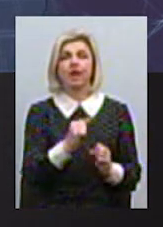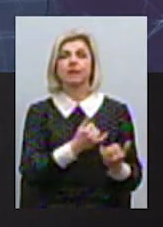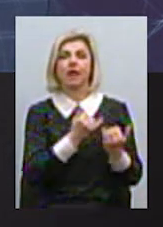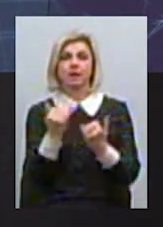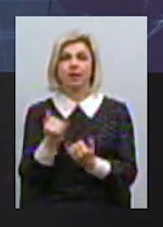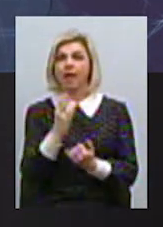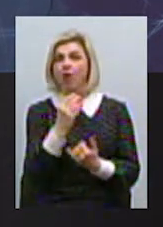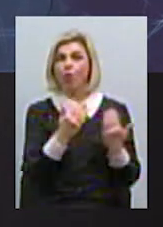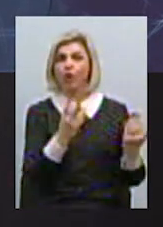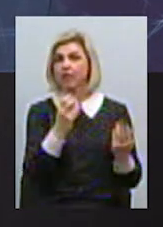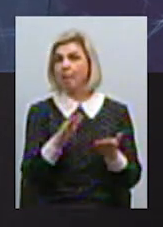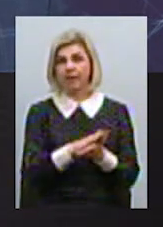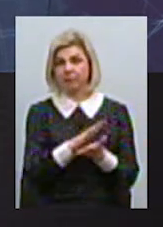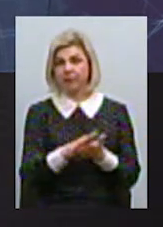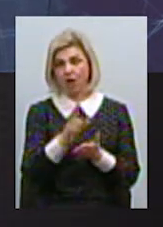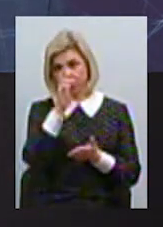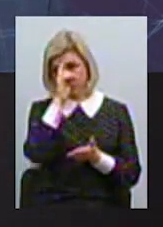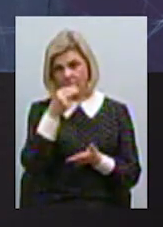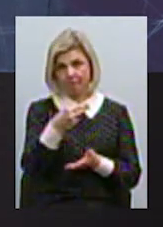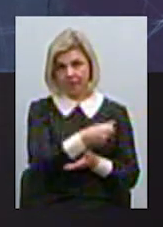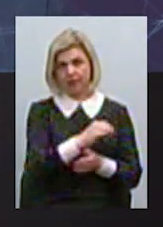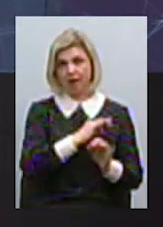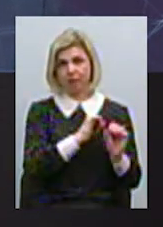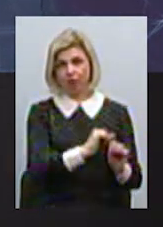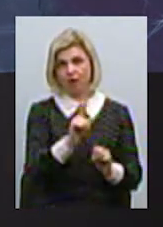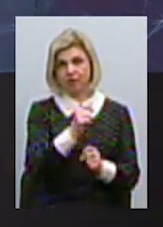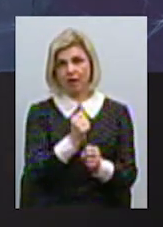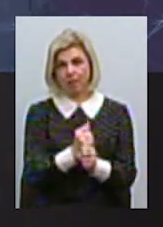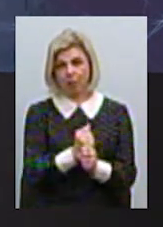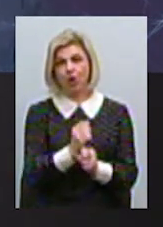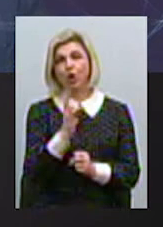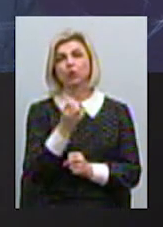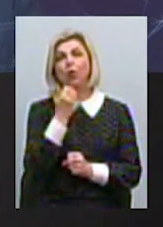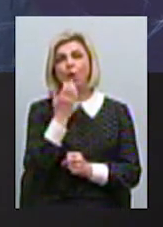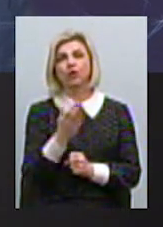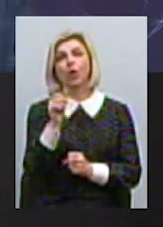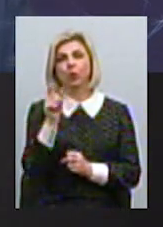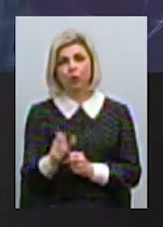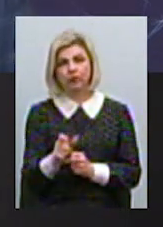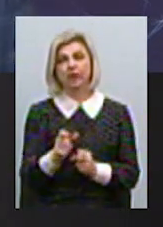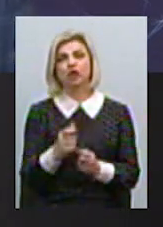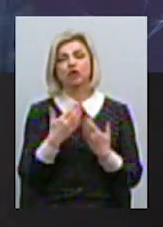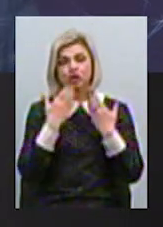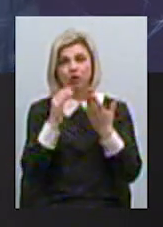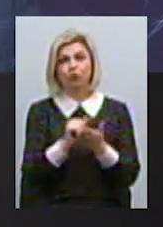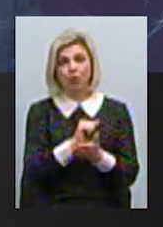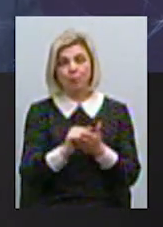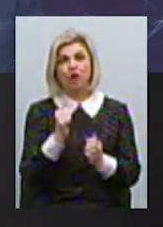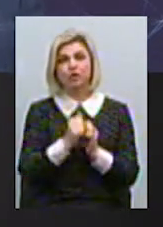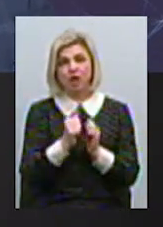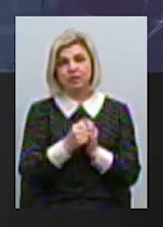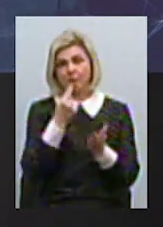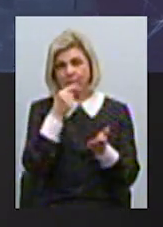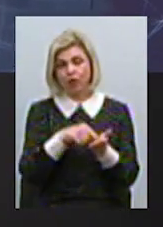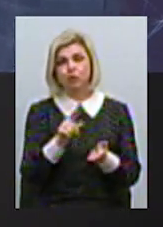не безкоштовний. Держава сплачує адвокату за роботу, але коли людина створює процесуальні документи, треба йти до суду, дуже часто ми стикаємося з тим,